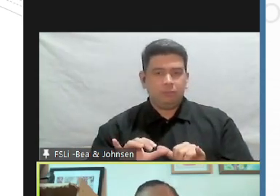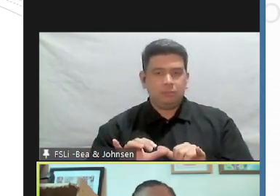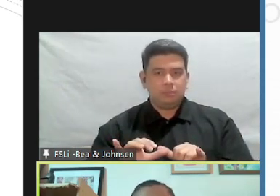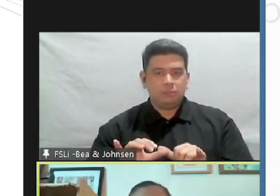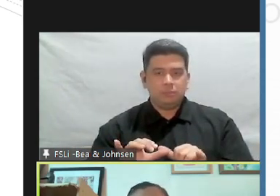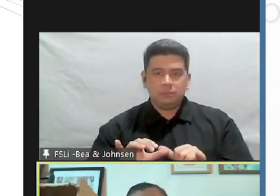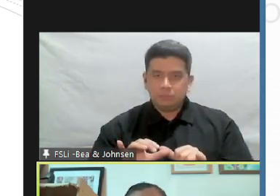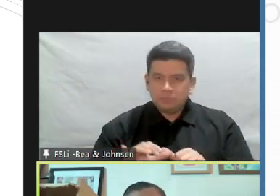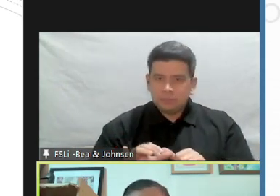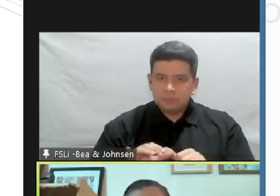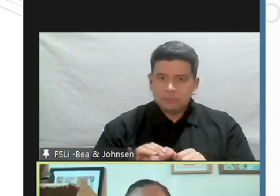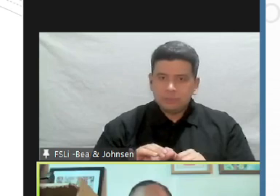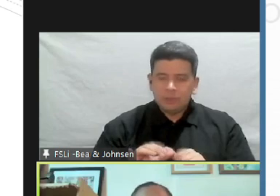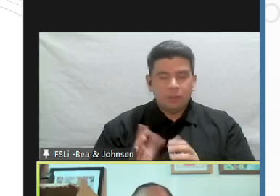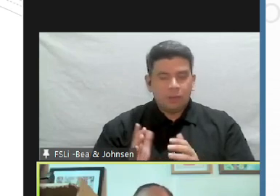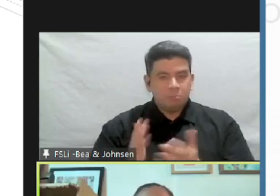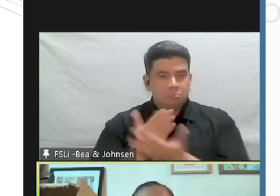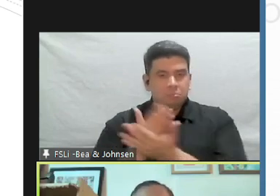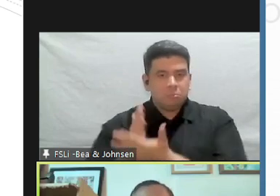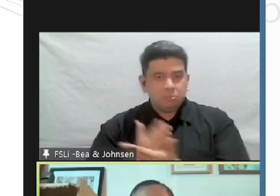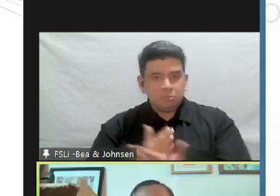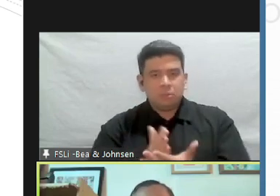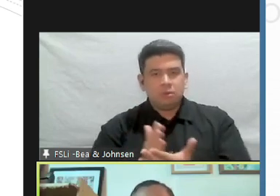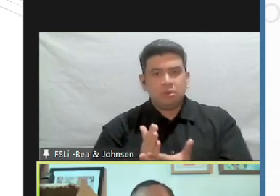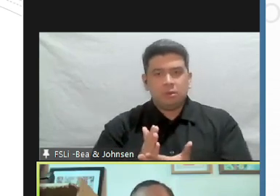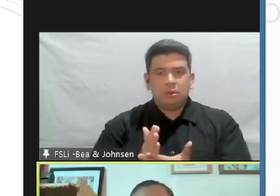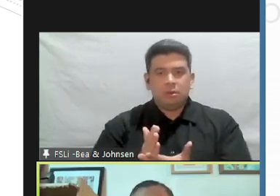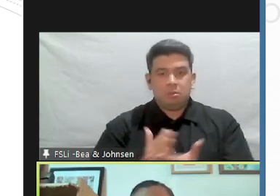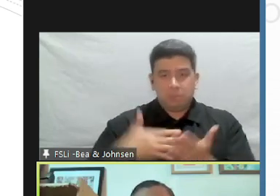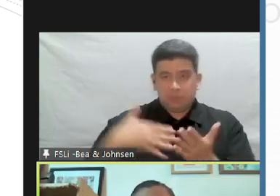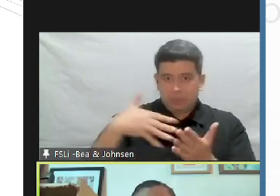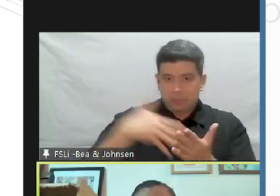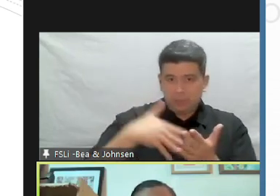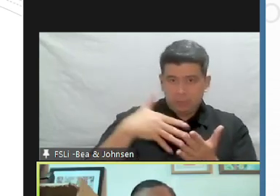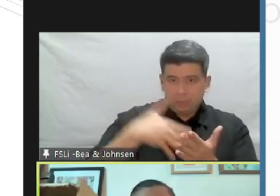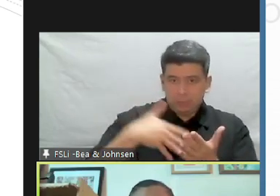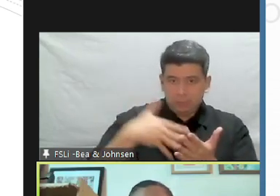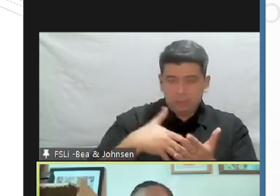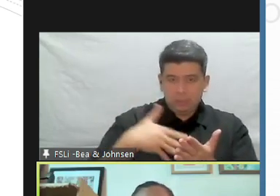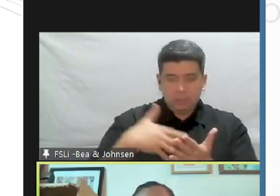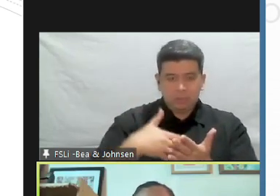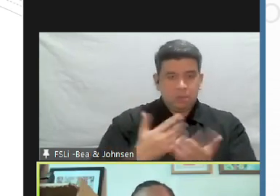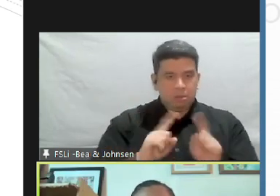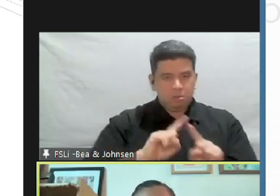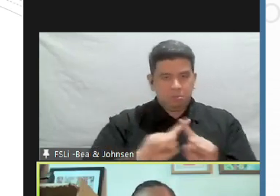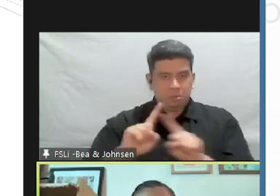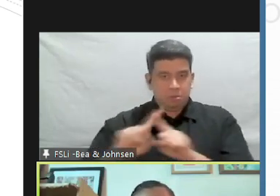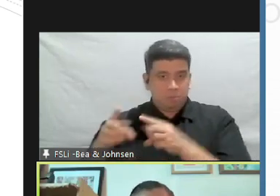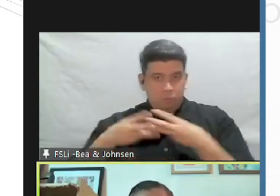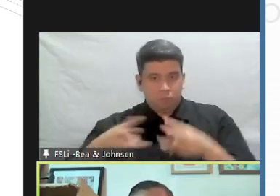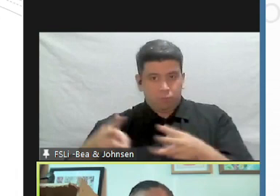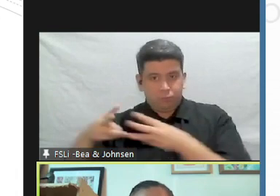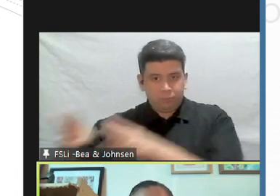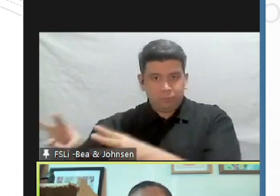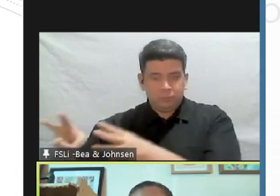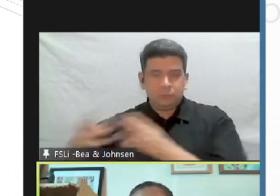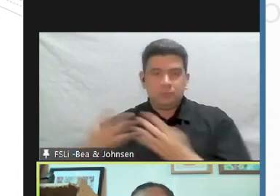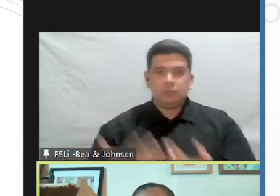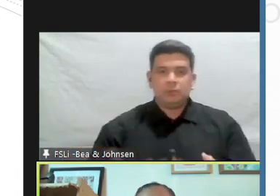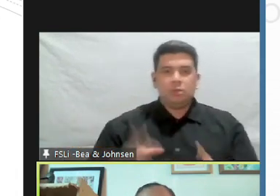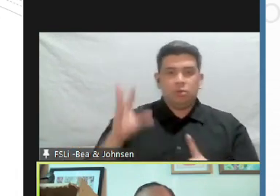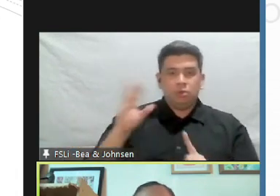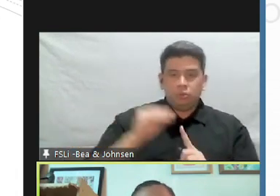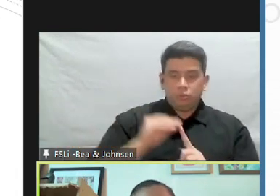sa iba't ibang anyo ng pag-aaral at pagkatuto sa maraming larangan, katutubong kultura,